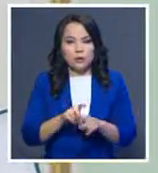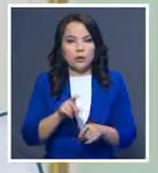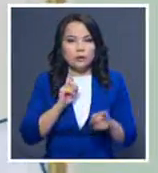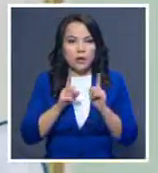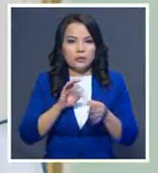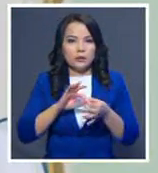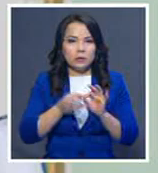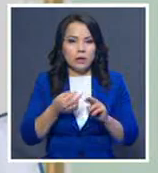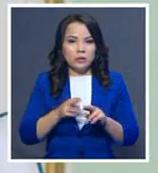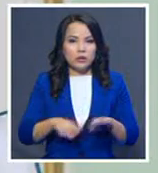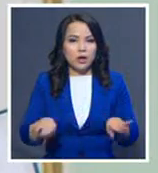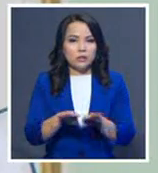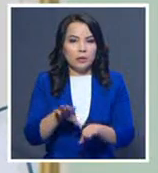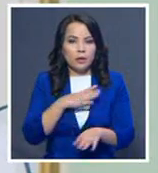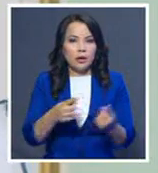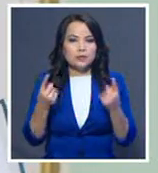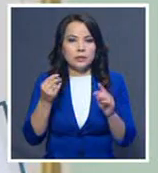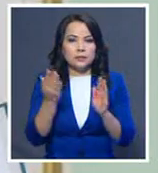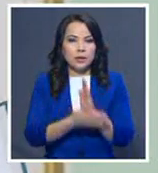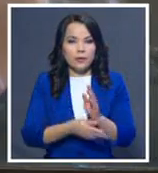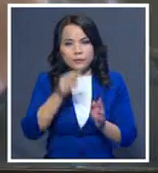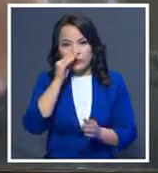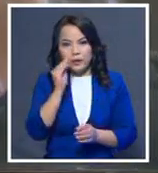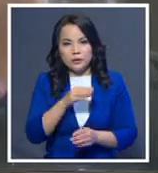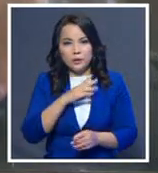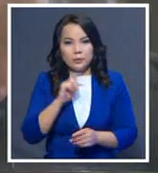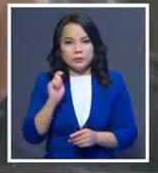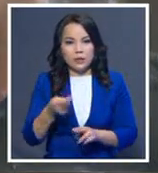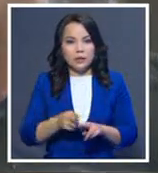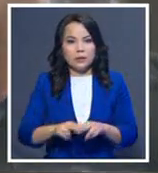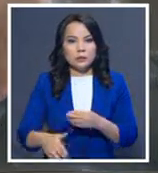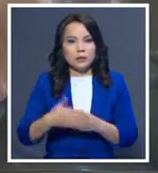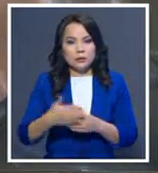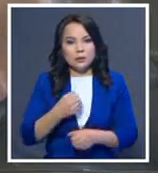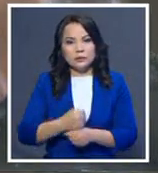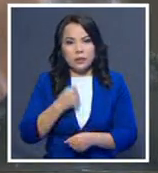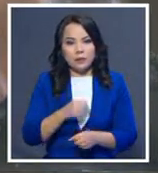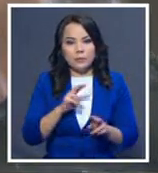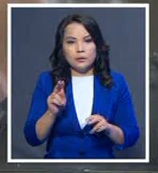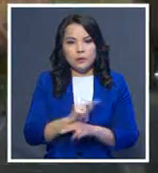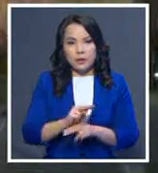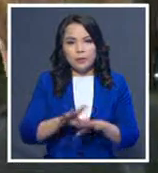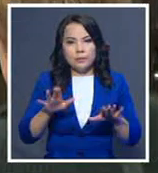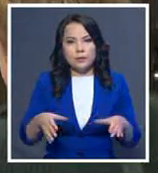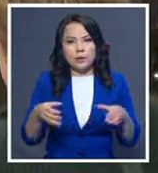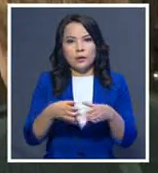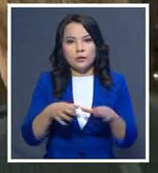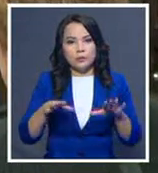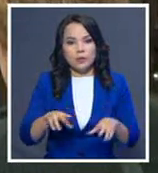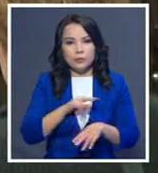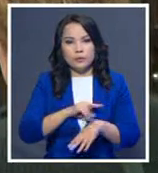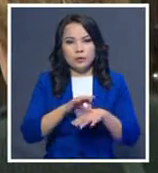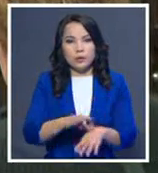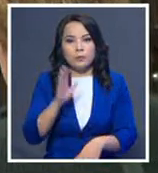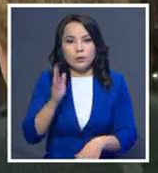Сұлтанбеков аса ірі көлемде пара алды деп айыпталған болатын. Енді ол жазасын барынша қатаңдатылған түзету мекемесінде өтейді. Сондай-ақ бұған